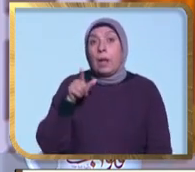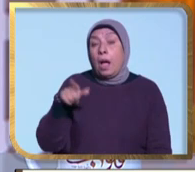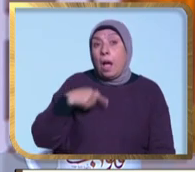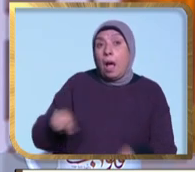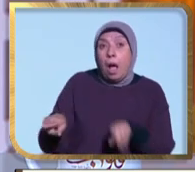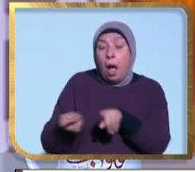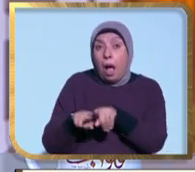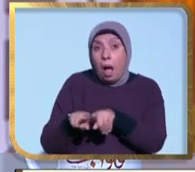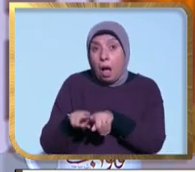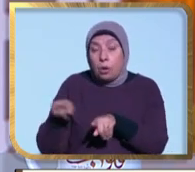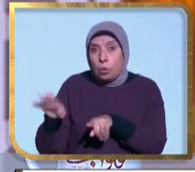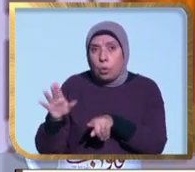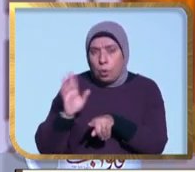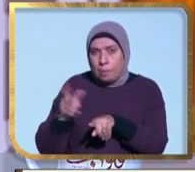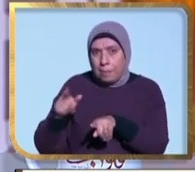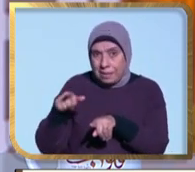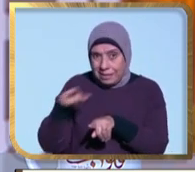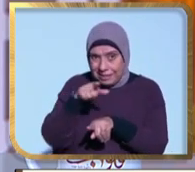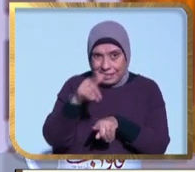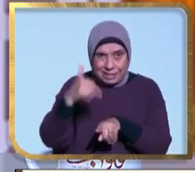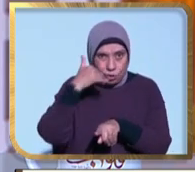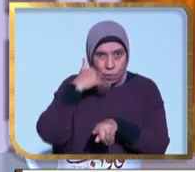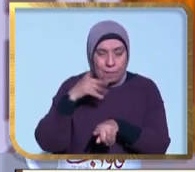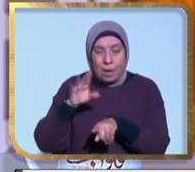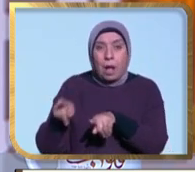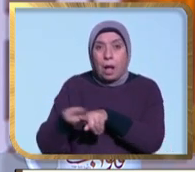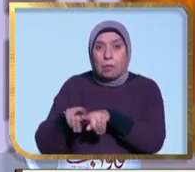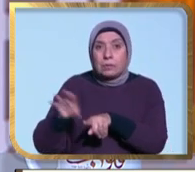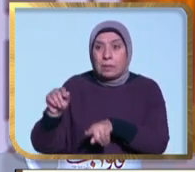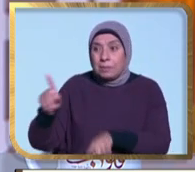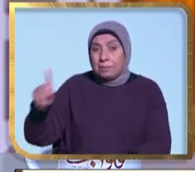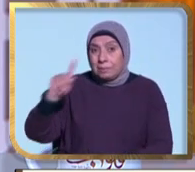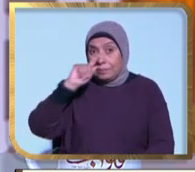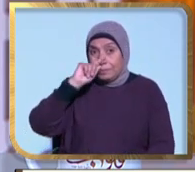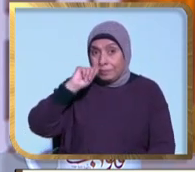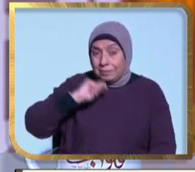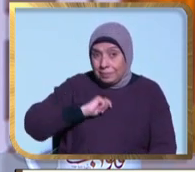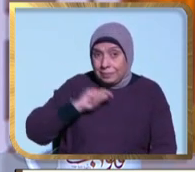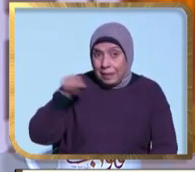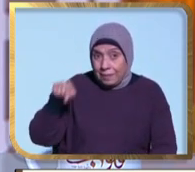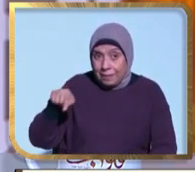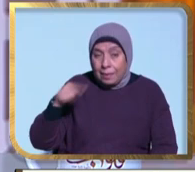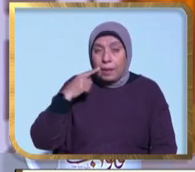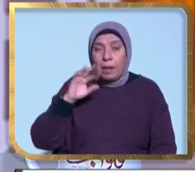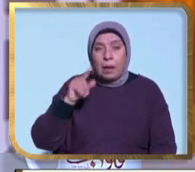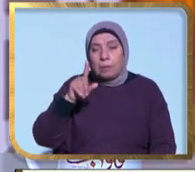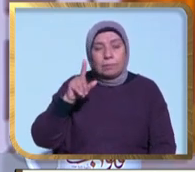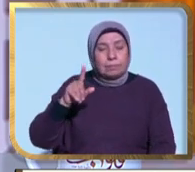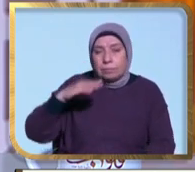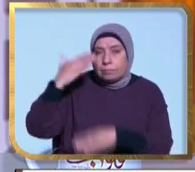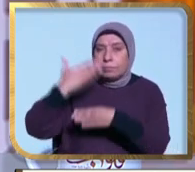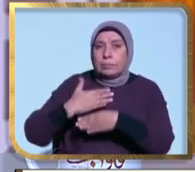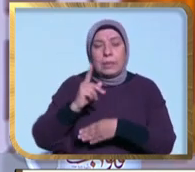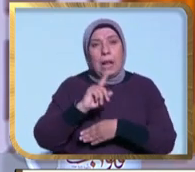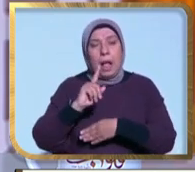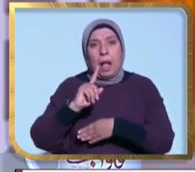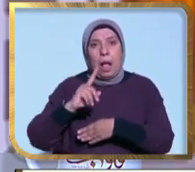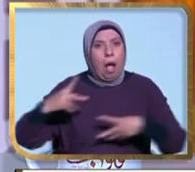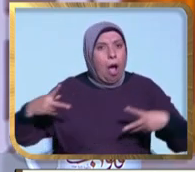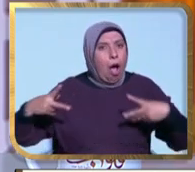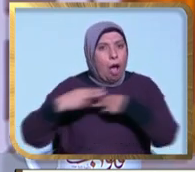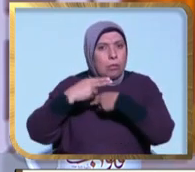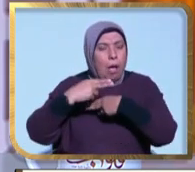ياذيني بنجن الاذيه ونسيب الباب متوارب كده من دون نيه القطيعه ابدا